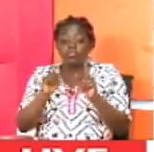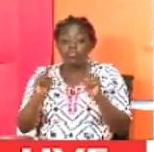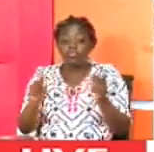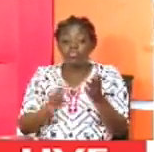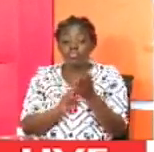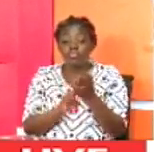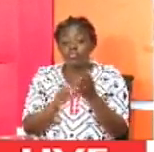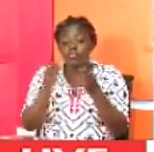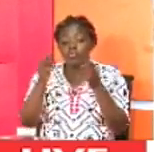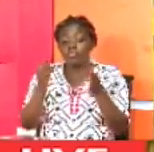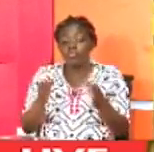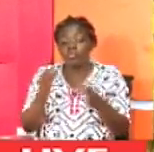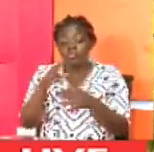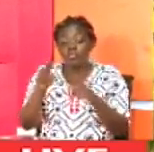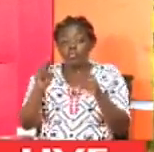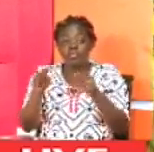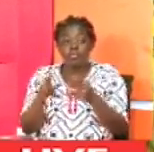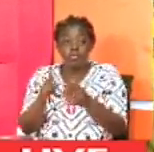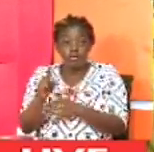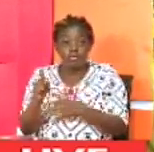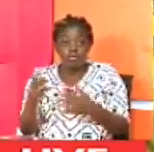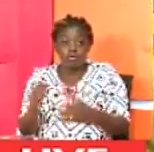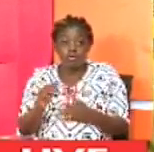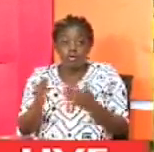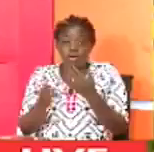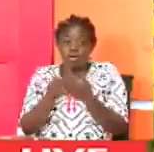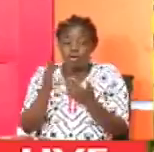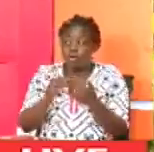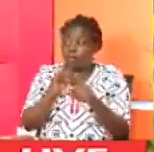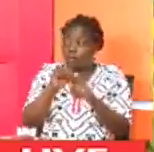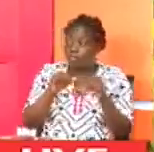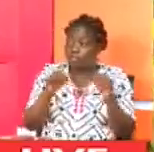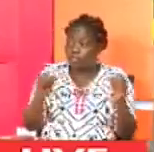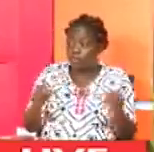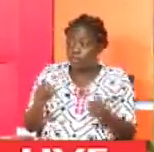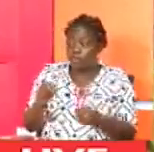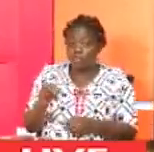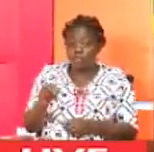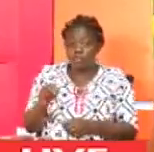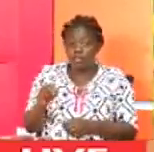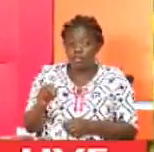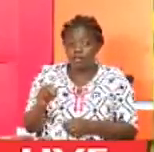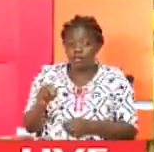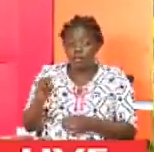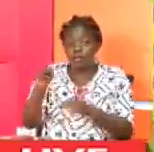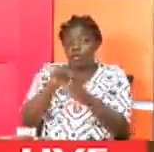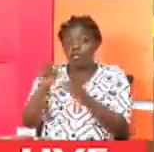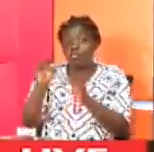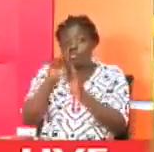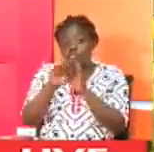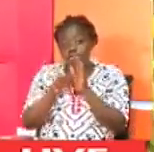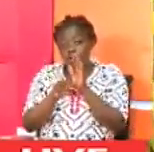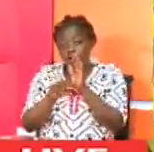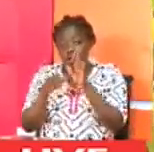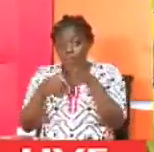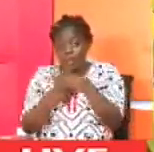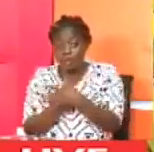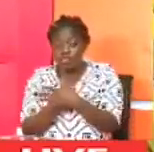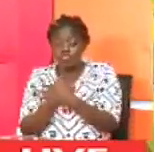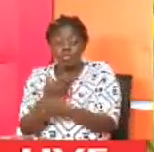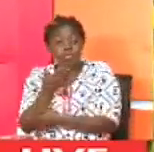bakozesa ebintu abo awatali kusasulibwa. Tetufiirwako National Culture Forum gyeerinaliyo bavuya